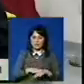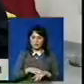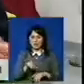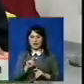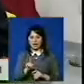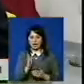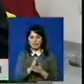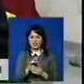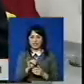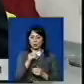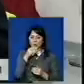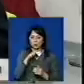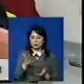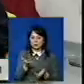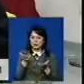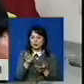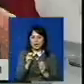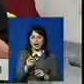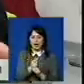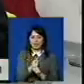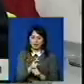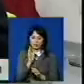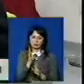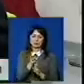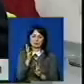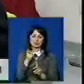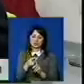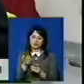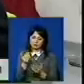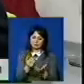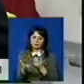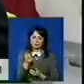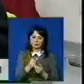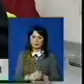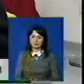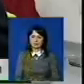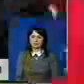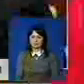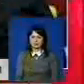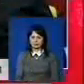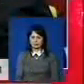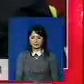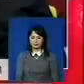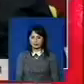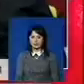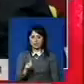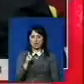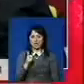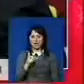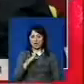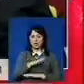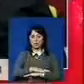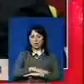თუ სად უკეთ შემსუბუქდება სიტუაცია, ის მიიღებიან სხვა ბავშვებიც. ქალბატონ ქეთევან, როგორ უნდა